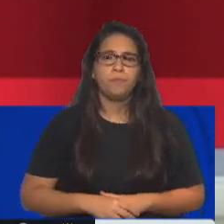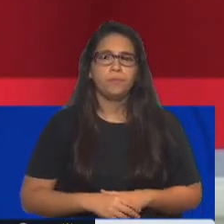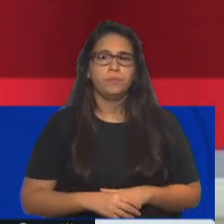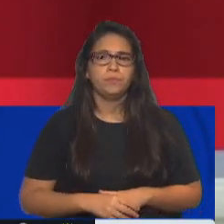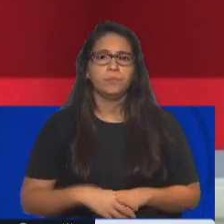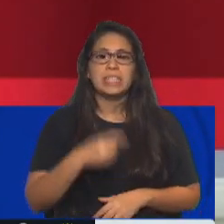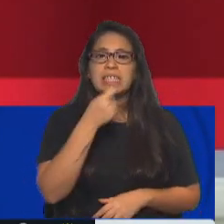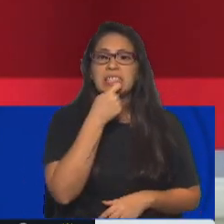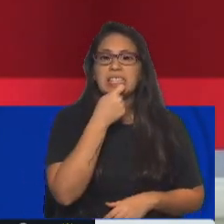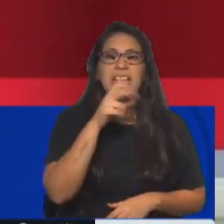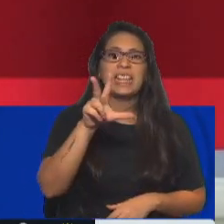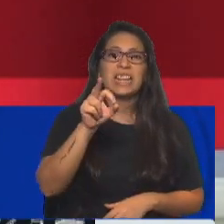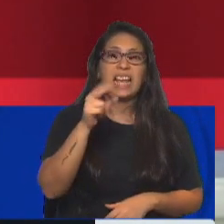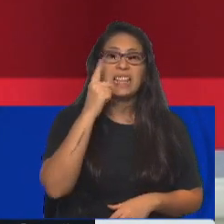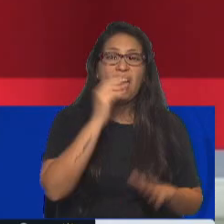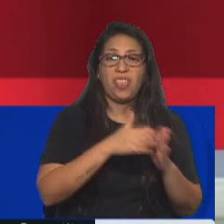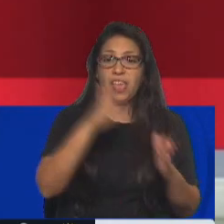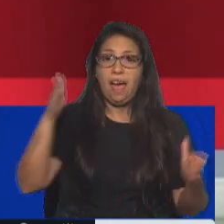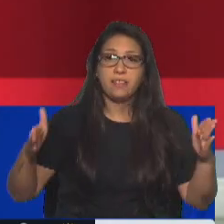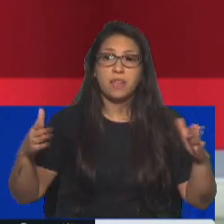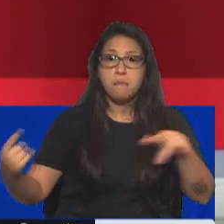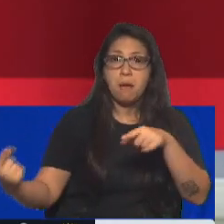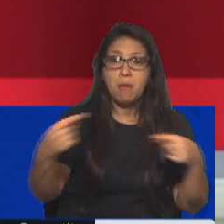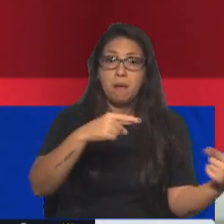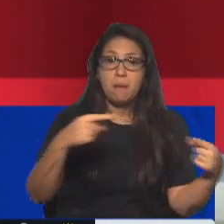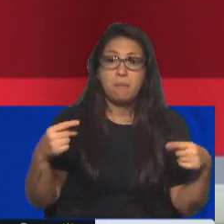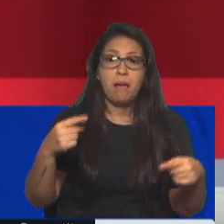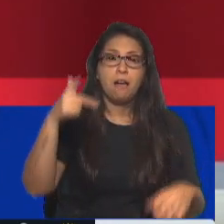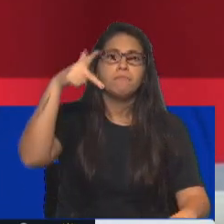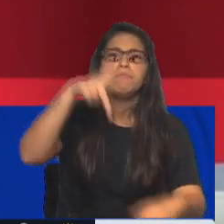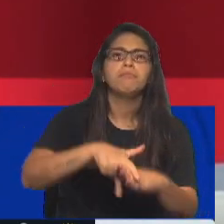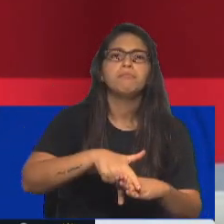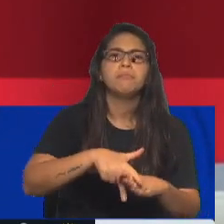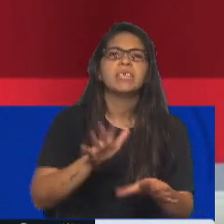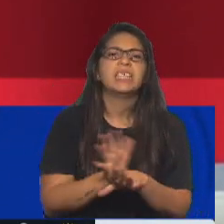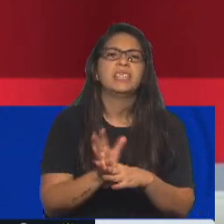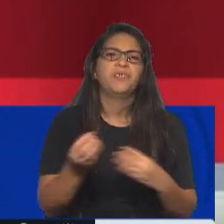Если мы прекращаем боевые действия на 30 суток, что это означает?